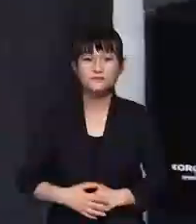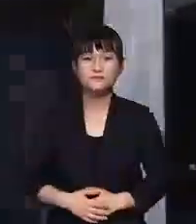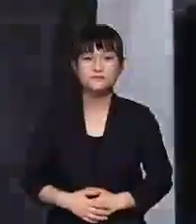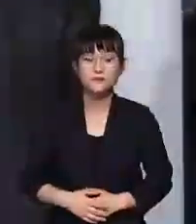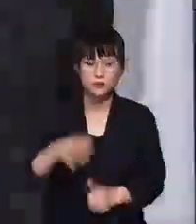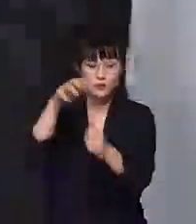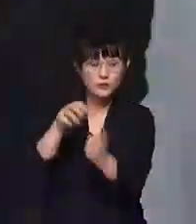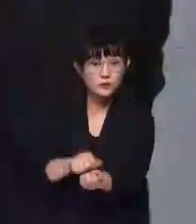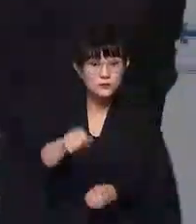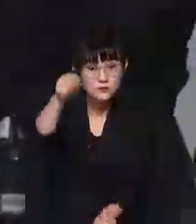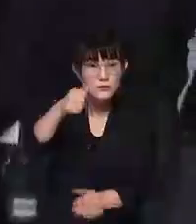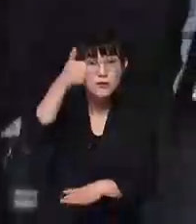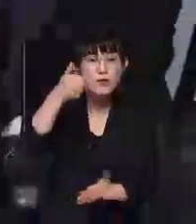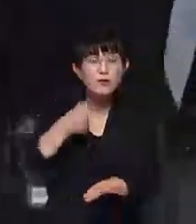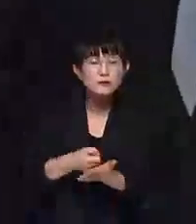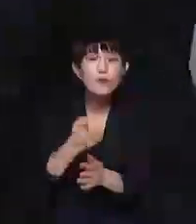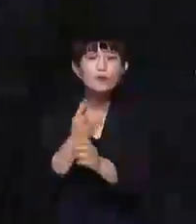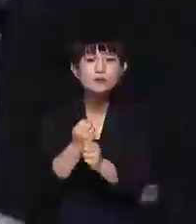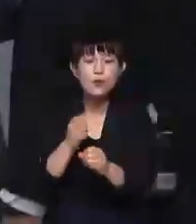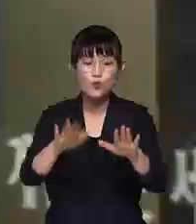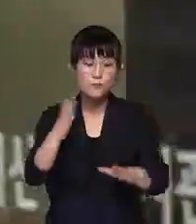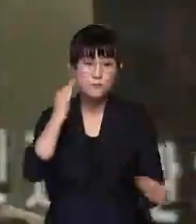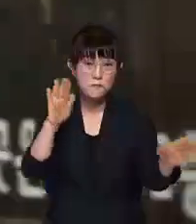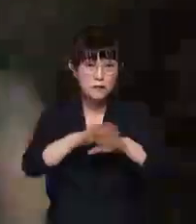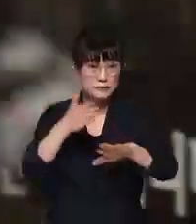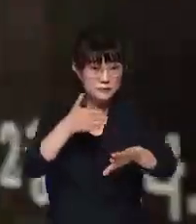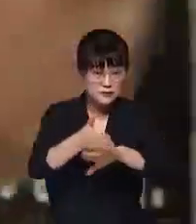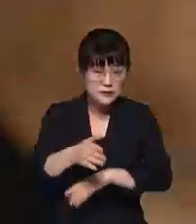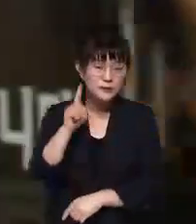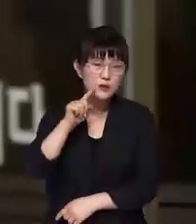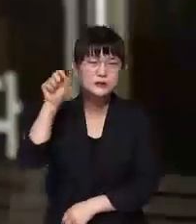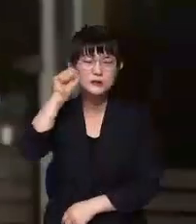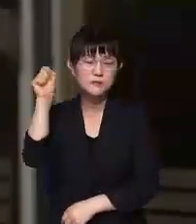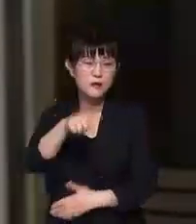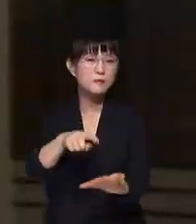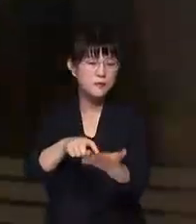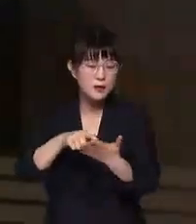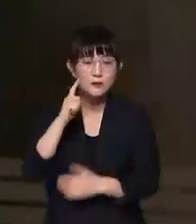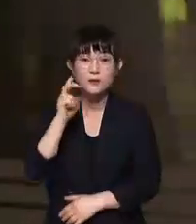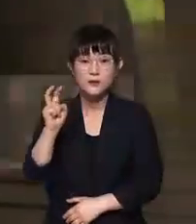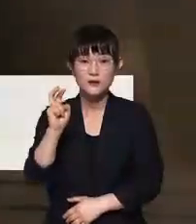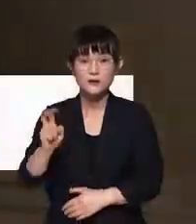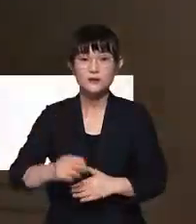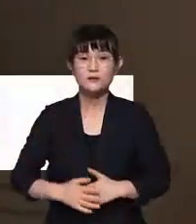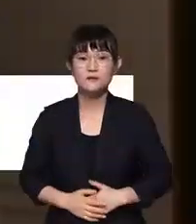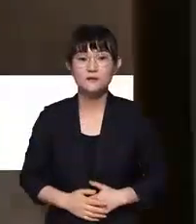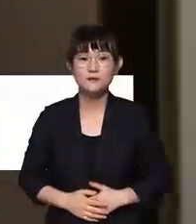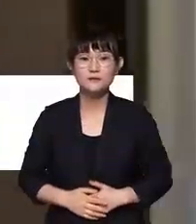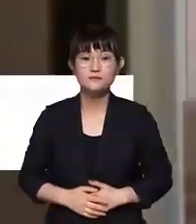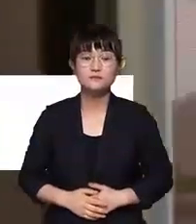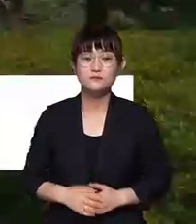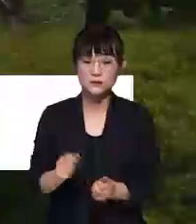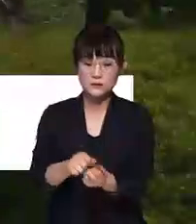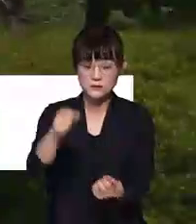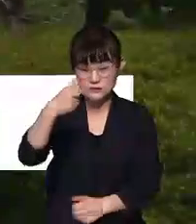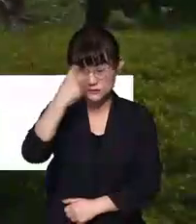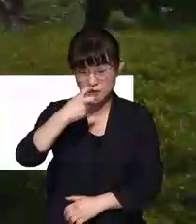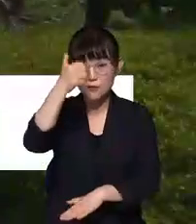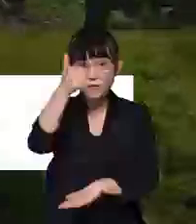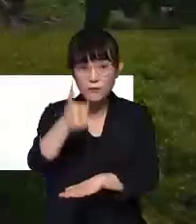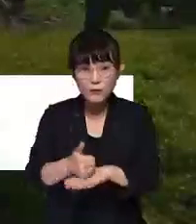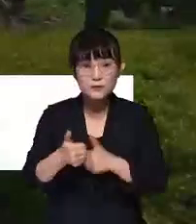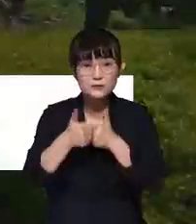발부 여부는 오늘 밤 늦게 또는 내일 새벽 판가름 날 것으로 예상됩니다. 영장 실질심사 결과에